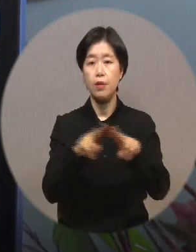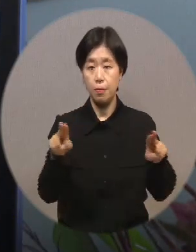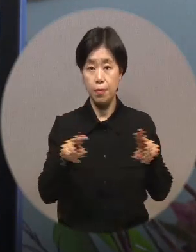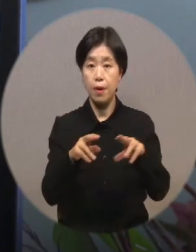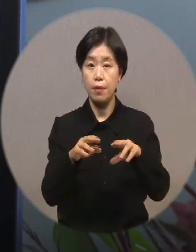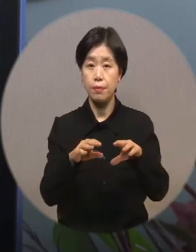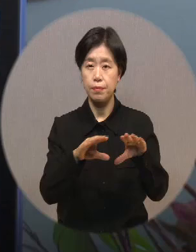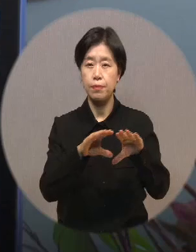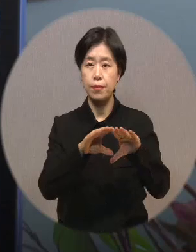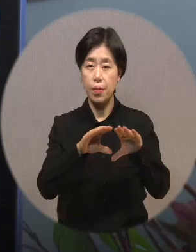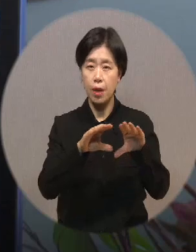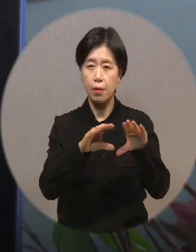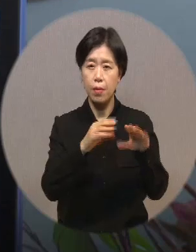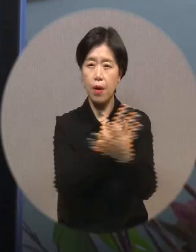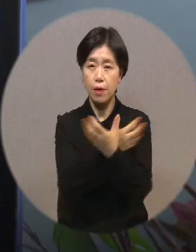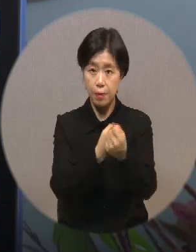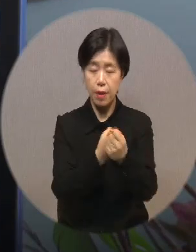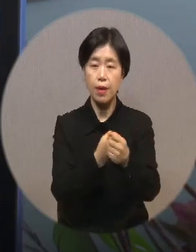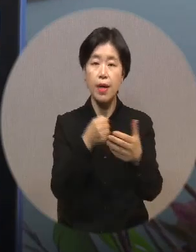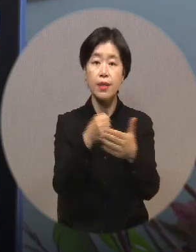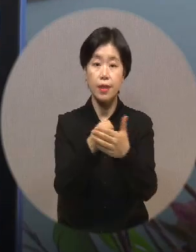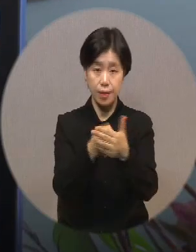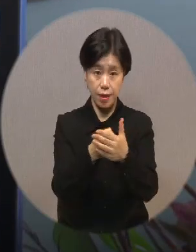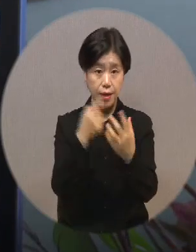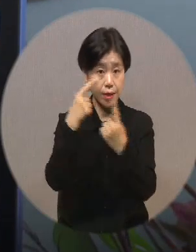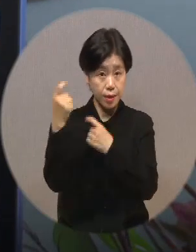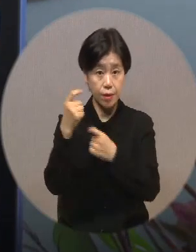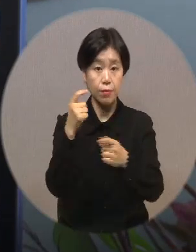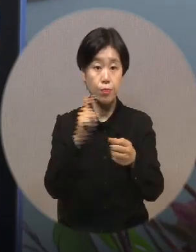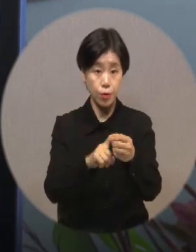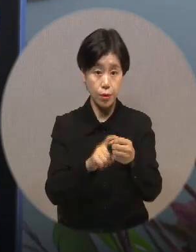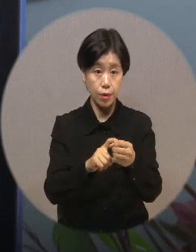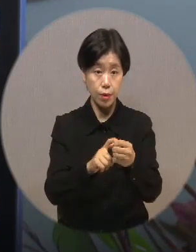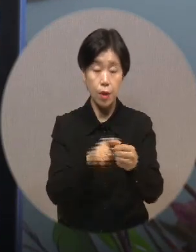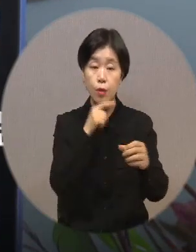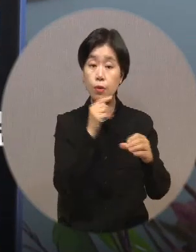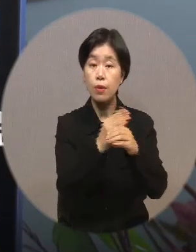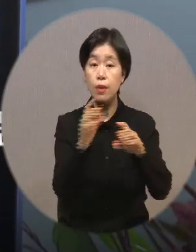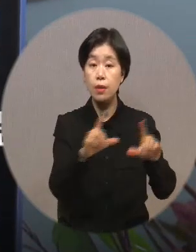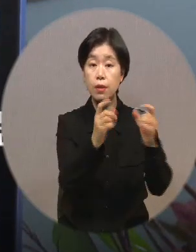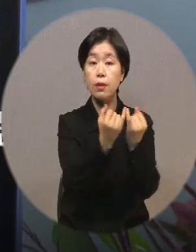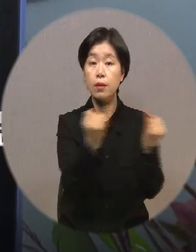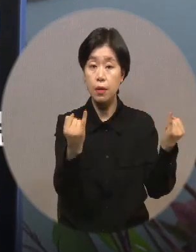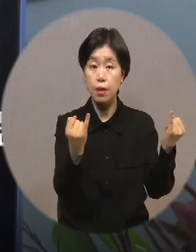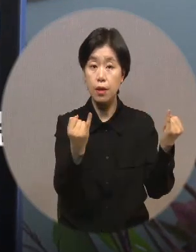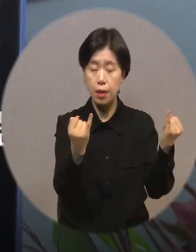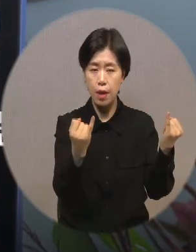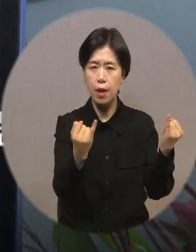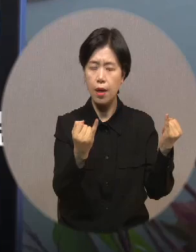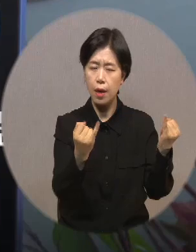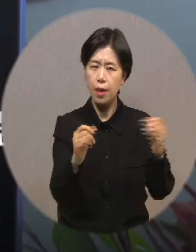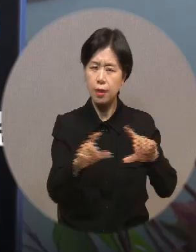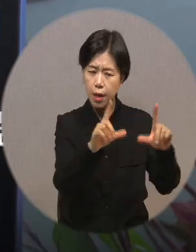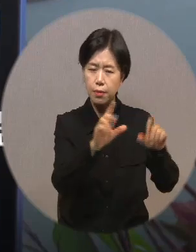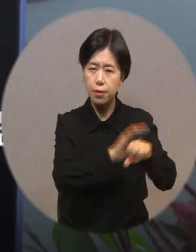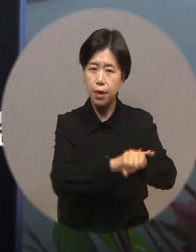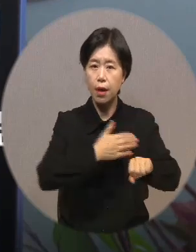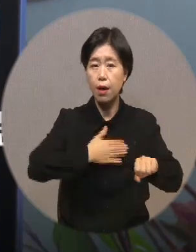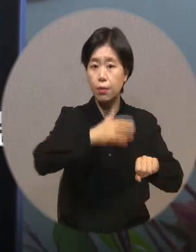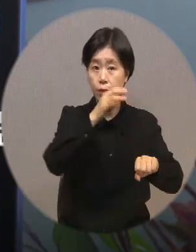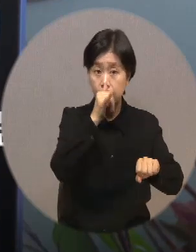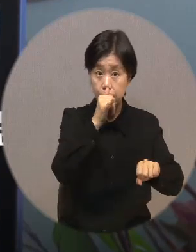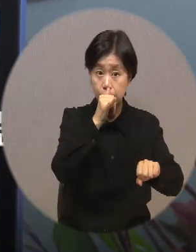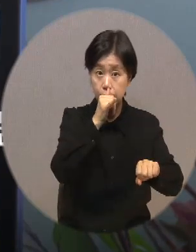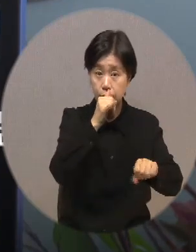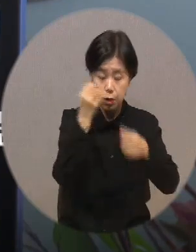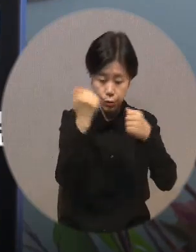계기로 북한 여성의 삶을 누구보다 잘 아시는 탈북 여성분들의 목소리를 통해서 북한